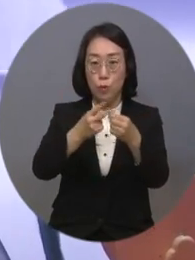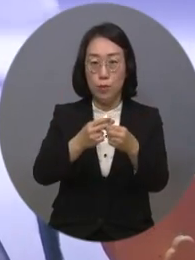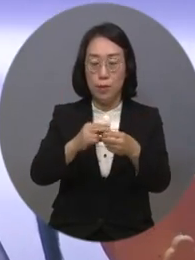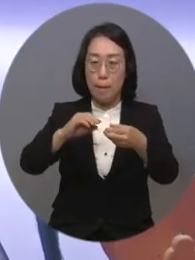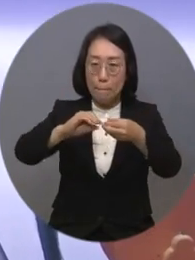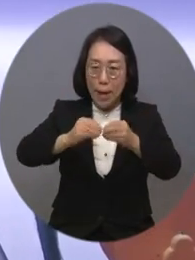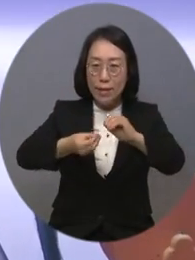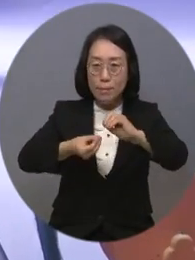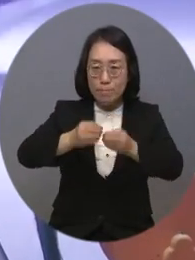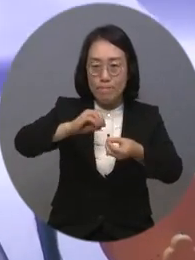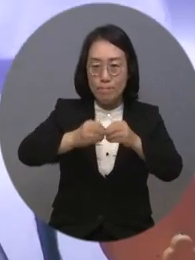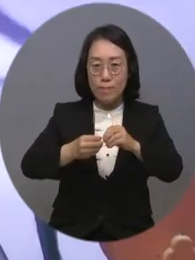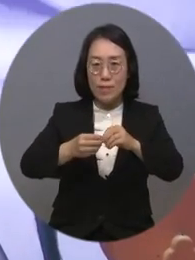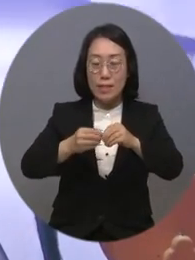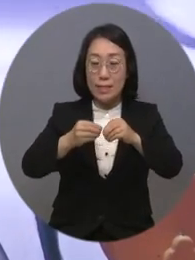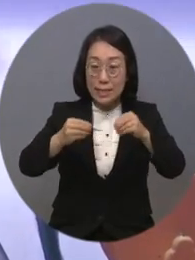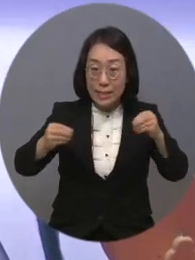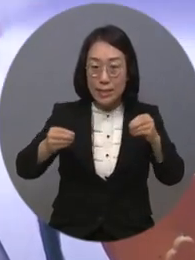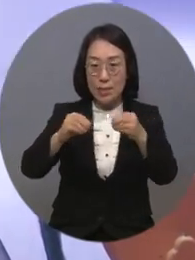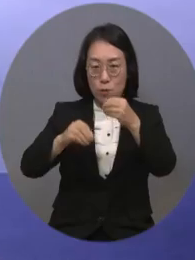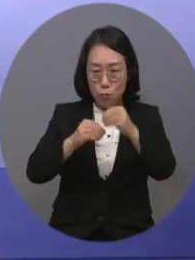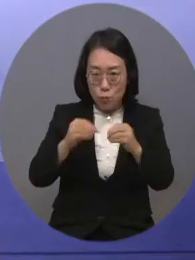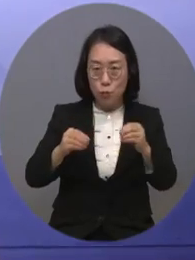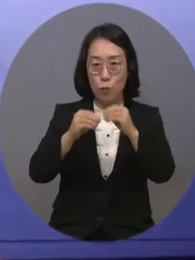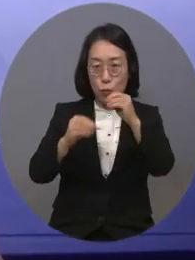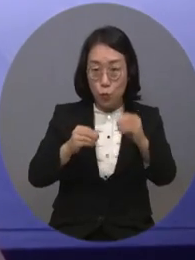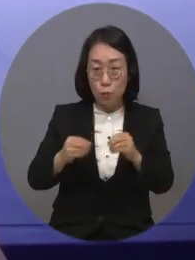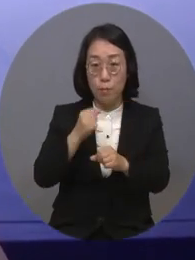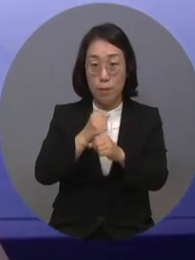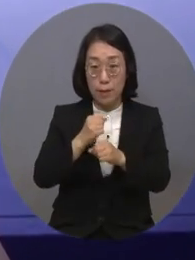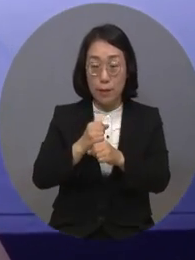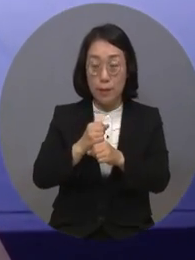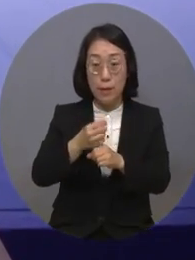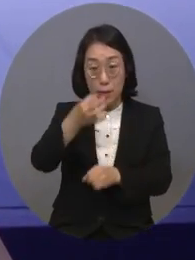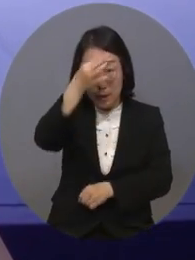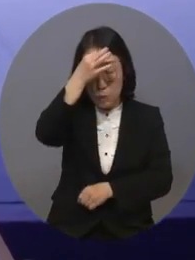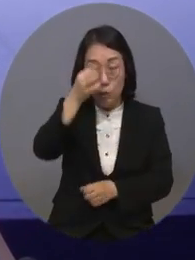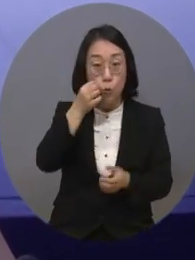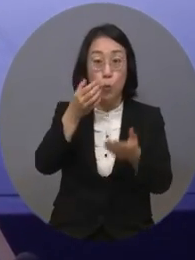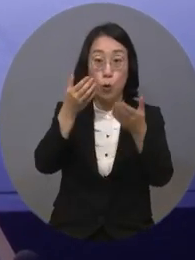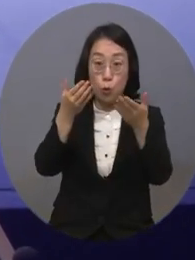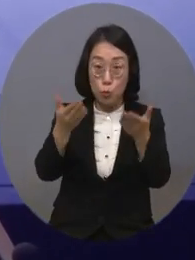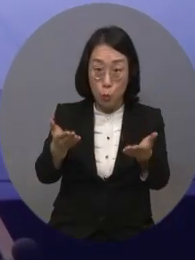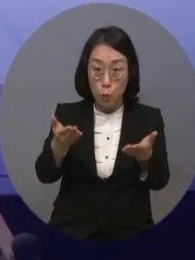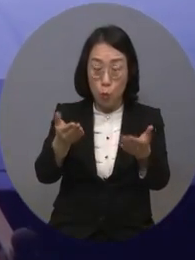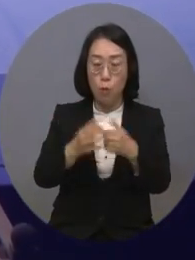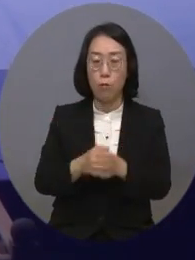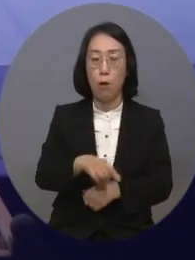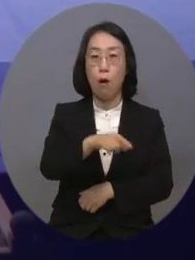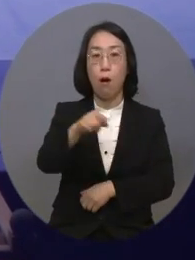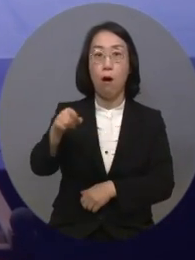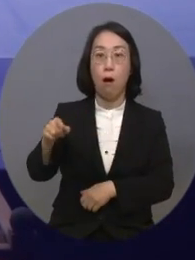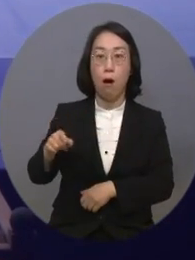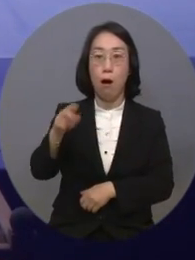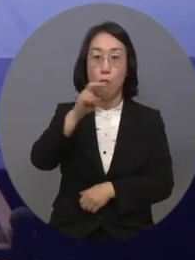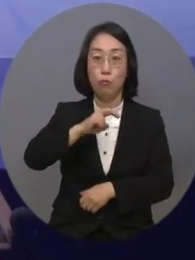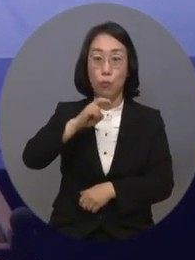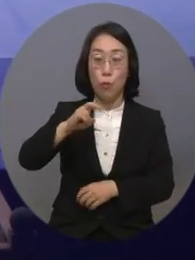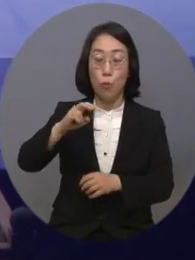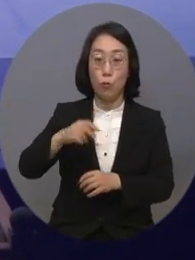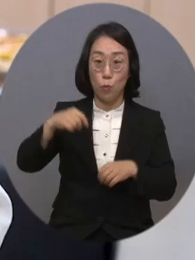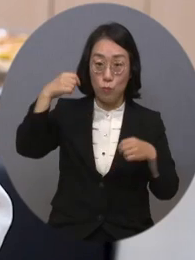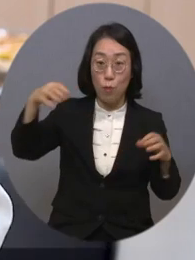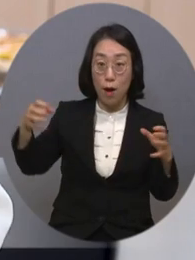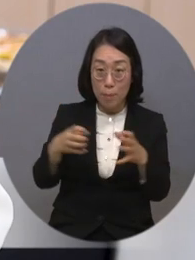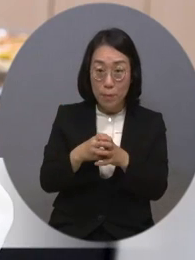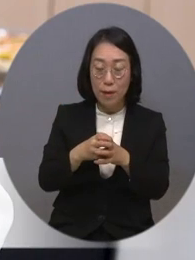나와 실을 감고 끈을 맺고 풀어 매듭으로 엮어내는 장면을 보여줘 관객들의 눈길을 사로잡았습니다.